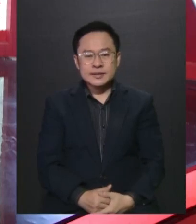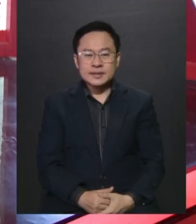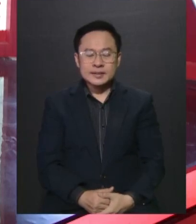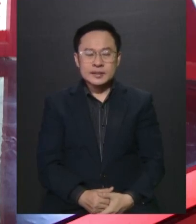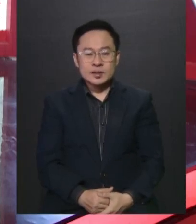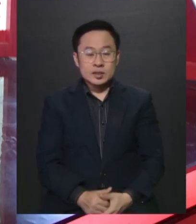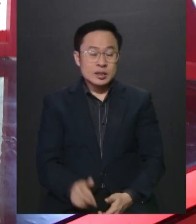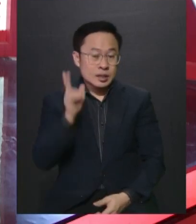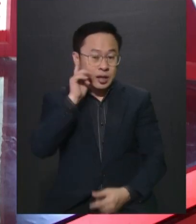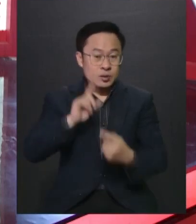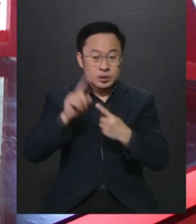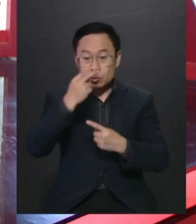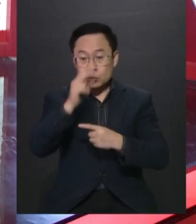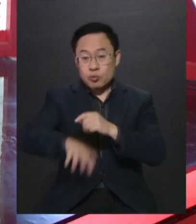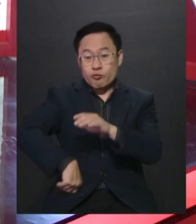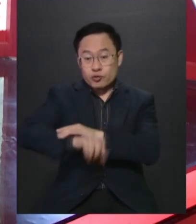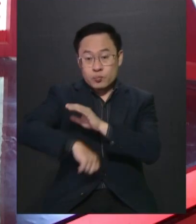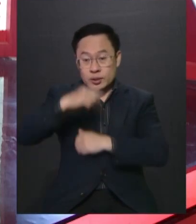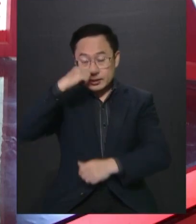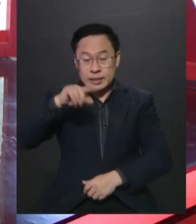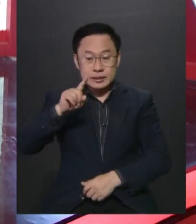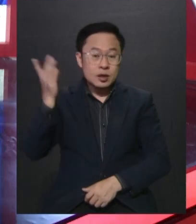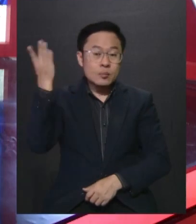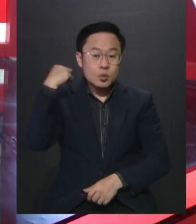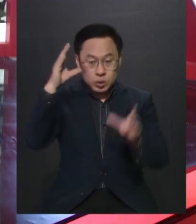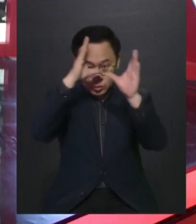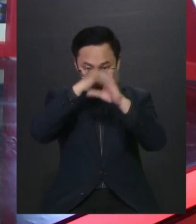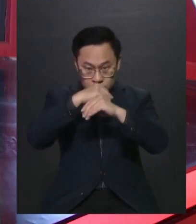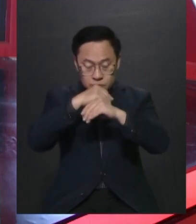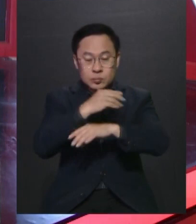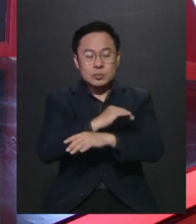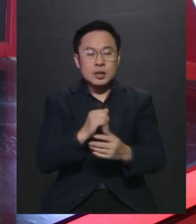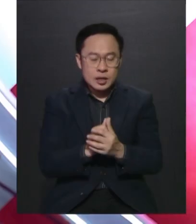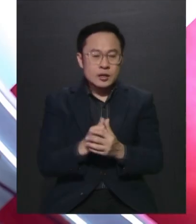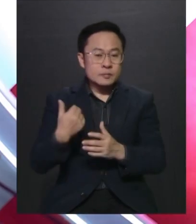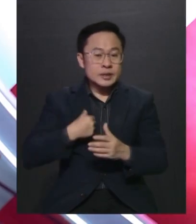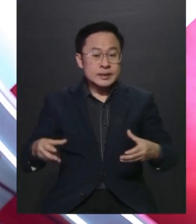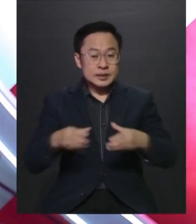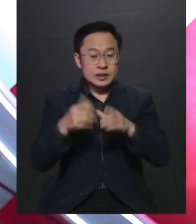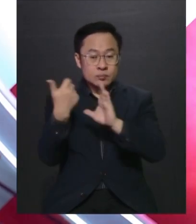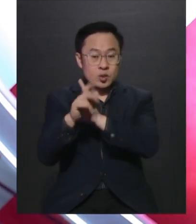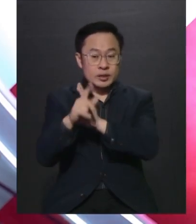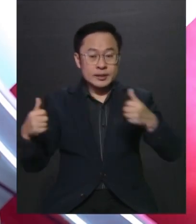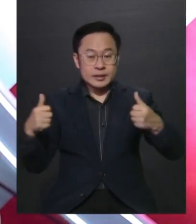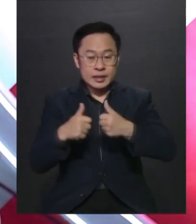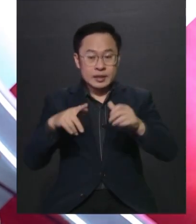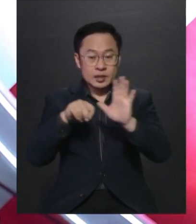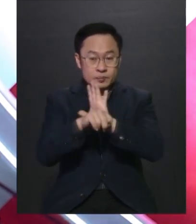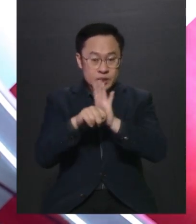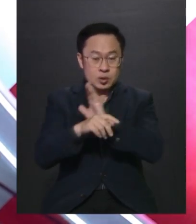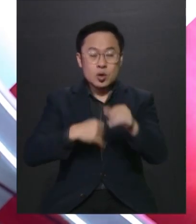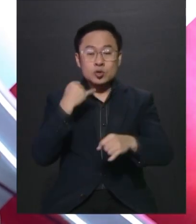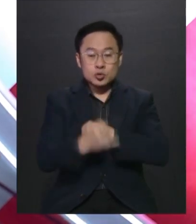เบรกแรกวันนี้ครับเรามาดูเรื่องราวของฟุตบอลไทยลีกเมื่อคืนที่ผ่านมามี1คู่ครับเป็นศึก Monday Night ครับขอนแก่นเจอกับตราด FC ครับสุดท้ายคู่นี้แบ่ง